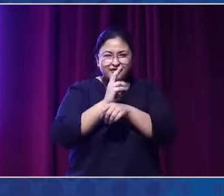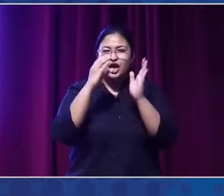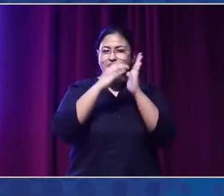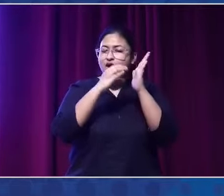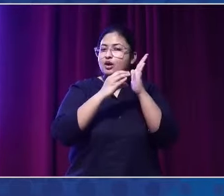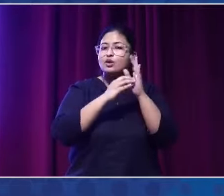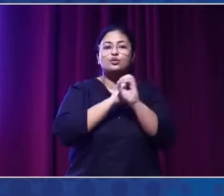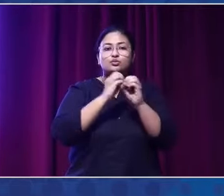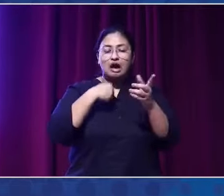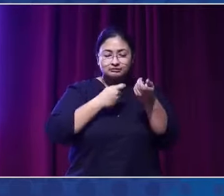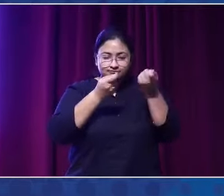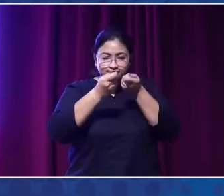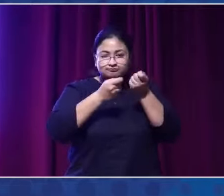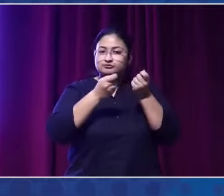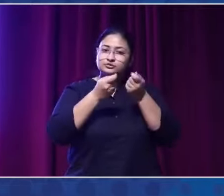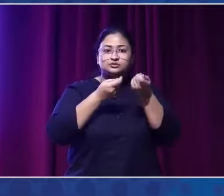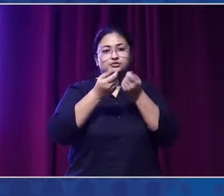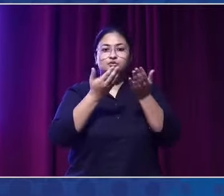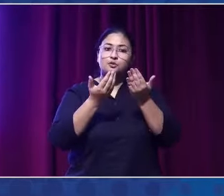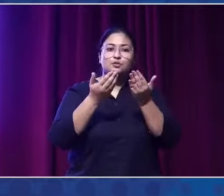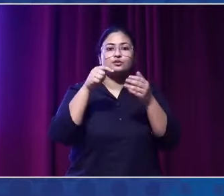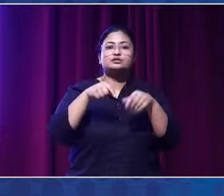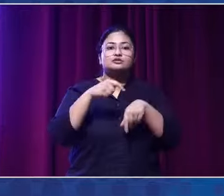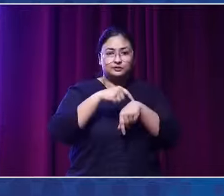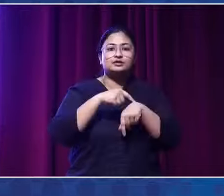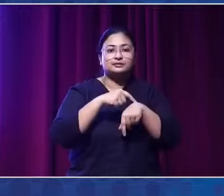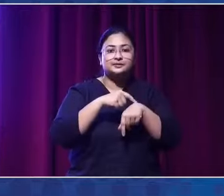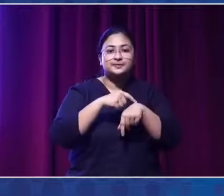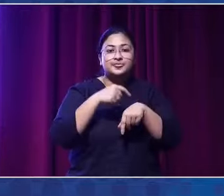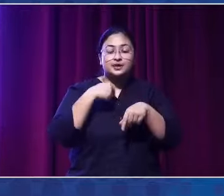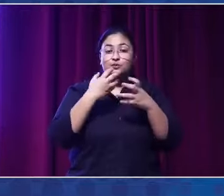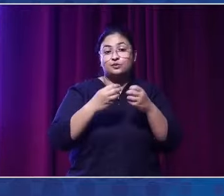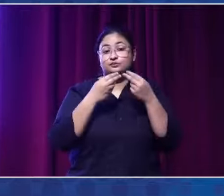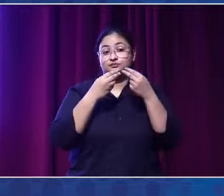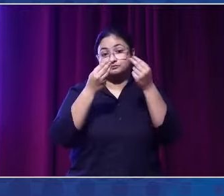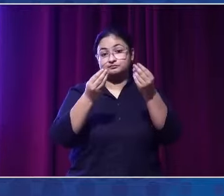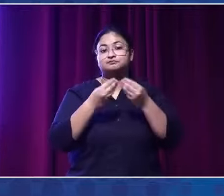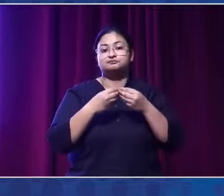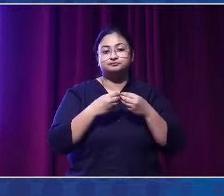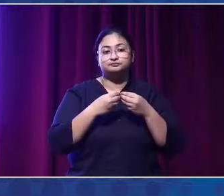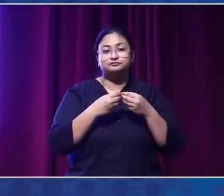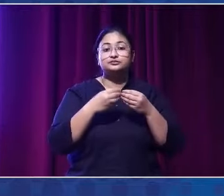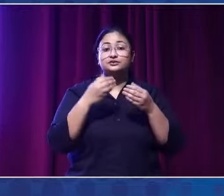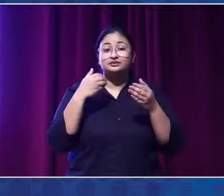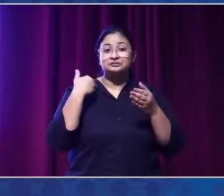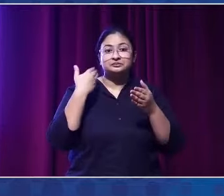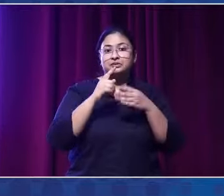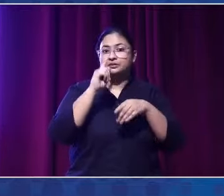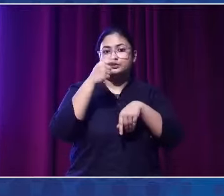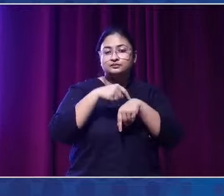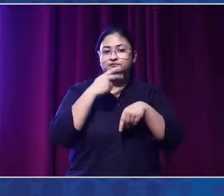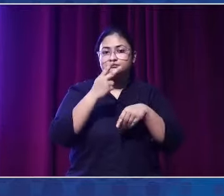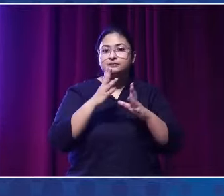कंटेंट. दिस इज वन ऑफ द अगेन ग्रेटेस्ट स्टोरीज विच वी वॉन्ट टू टेल यू. आपने नहीं देखा होगा किसी में क्यों